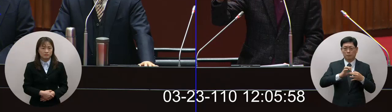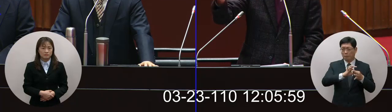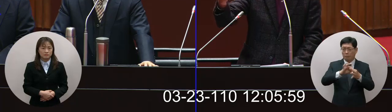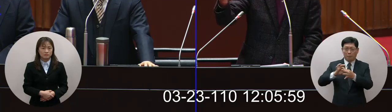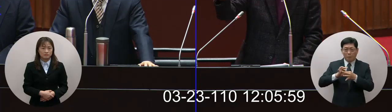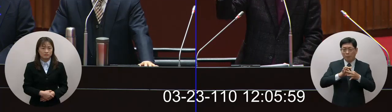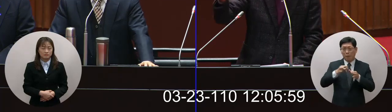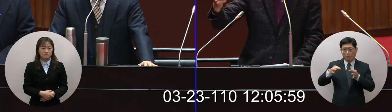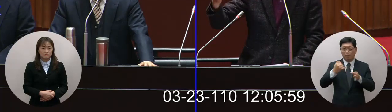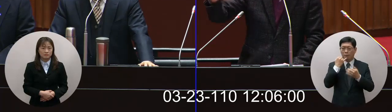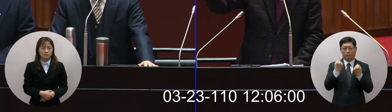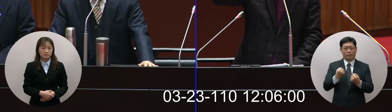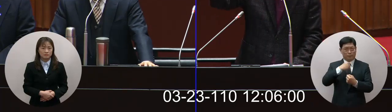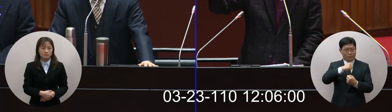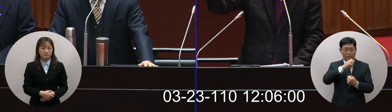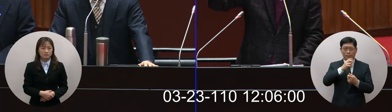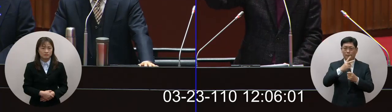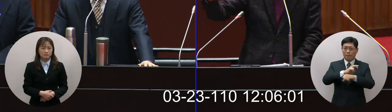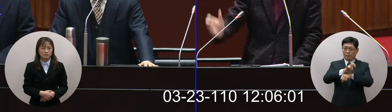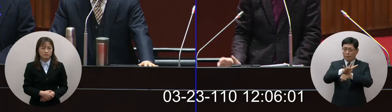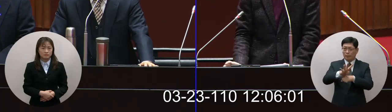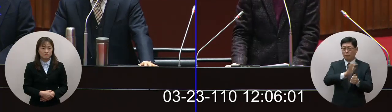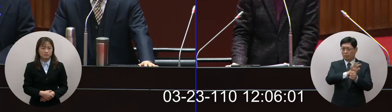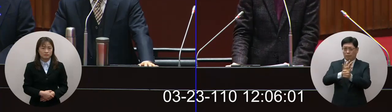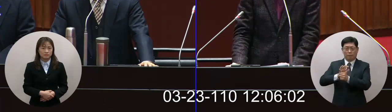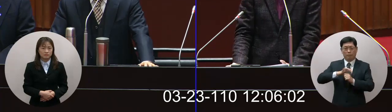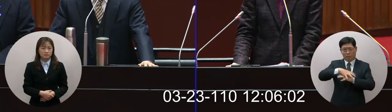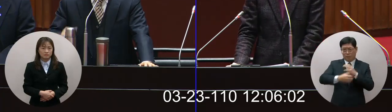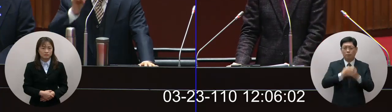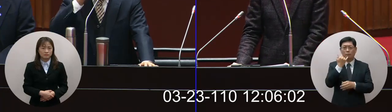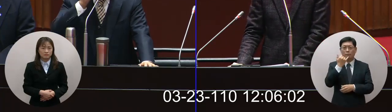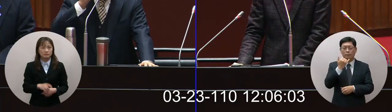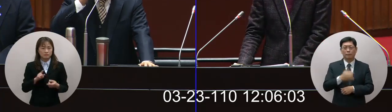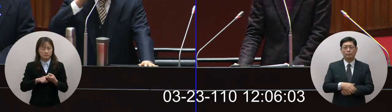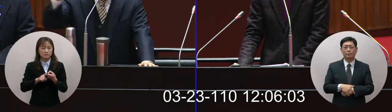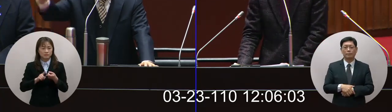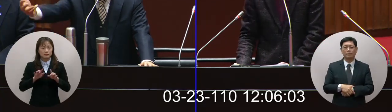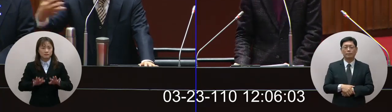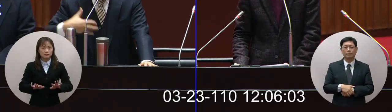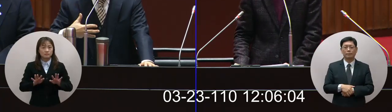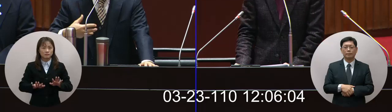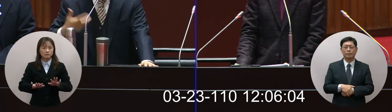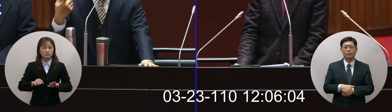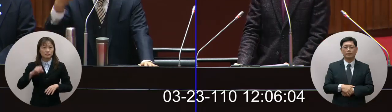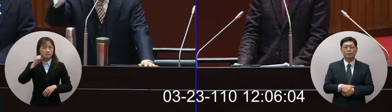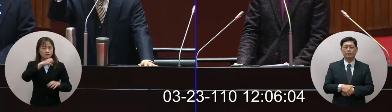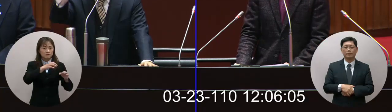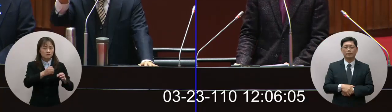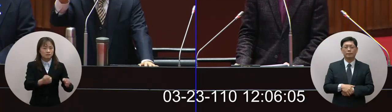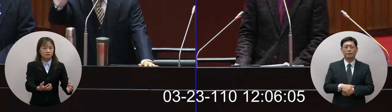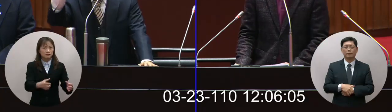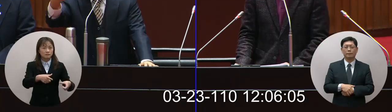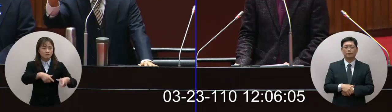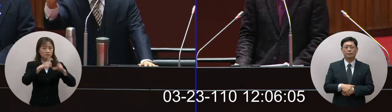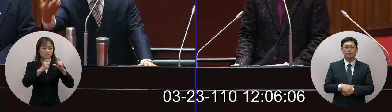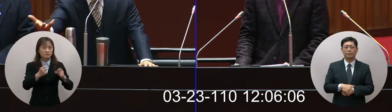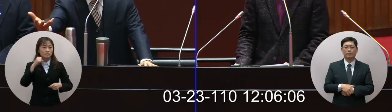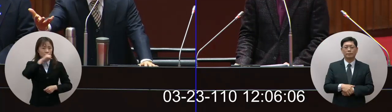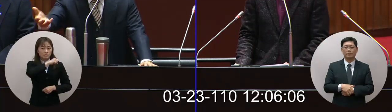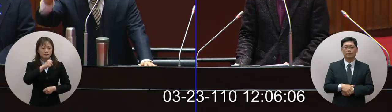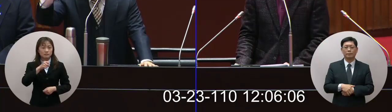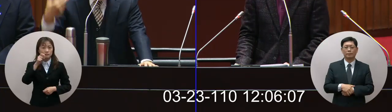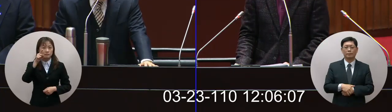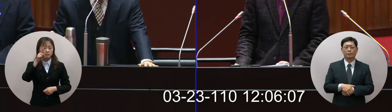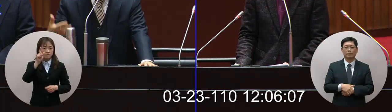融商品可以在台湾24小时服务全世界啊。 对，现在不但台商回台超过